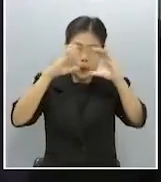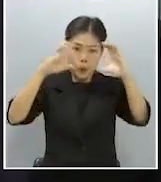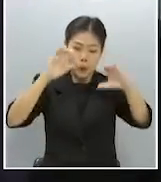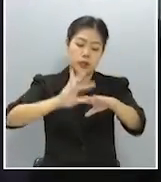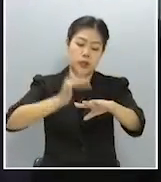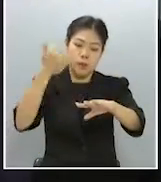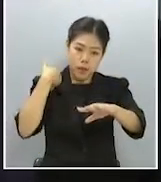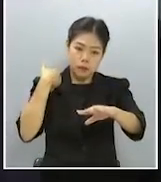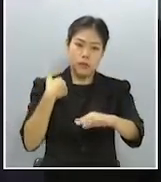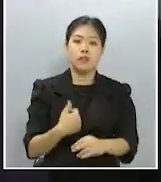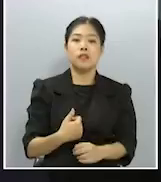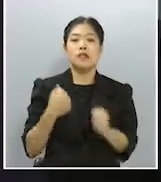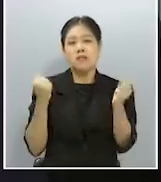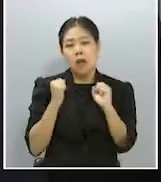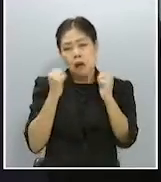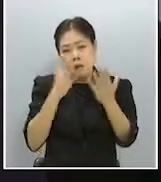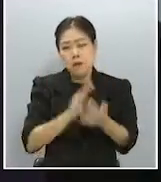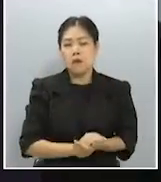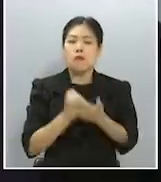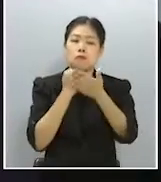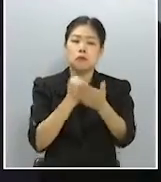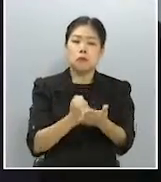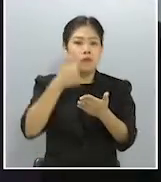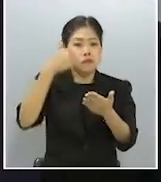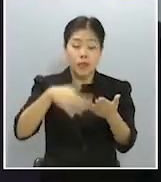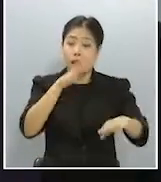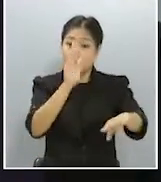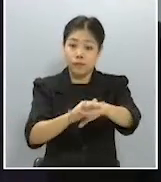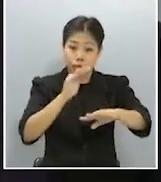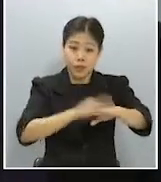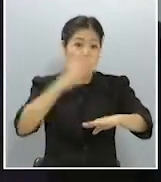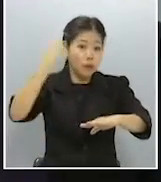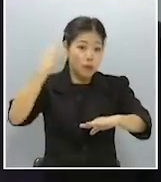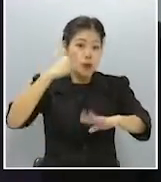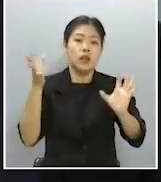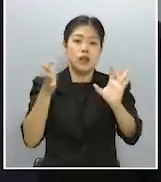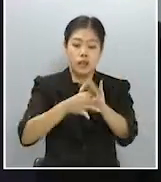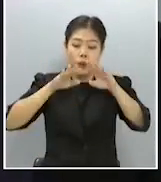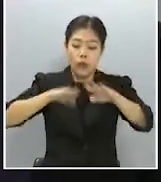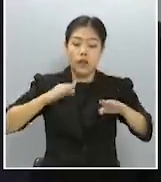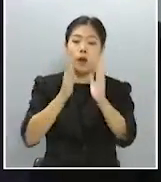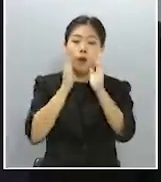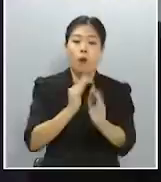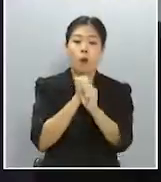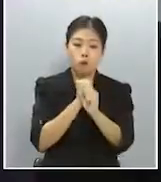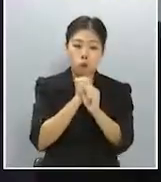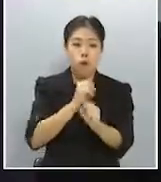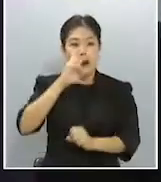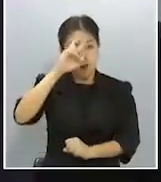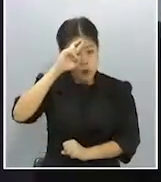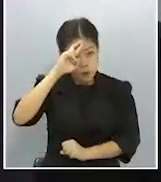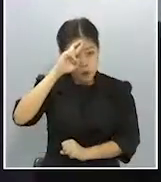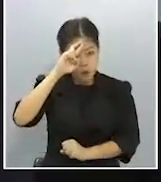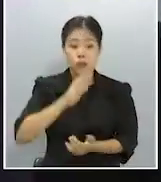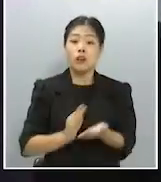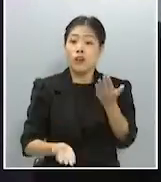ช่วงนี้อากาศก็ไม่ช่วยให้สถานการณ์นั้นดีขึ้นด้วยย้ำเตือนกันอีกครั้งนะคะสำหรับเด็กผู้สูงอายุแล้วก็ผู้มีโรคประจำตัวไม่ว่าจะเป็นโรค